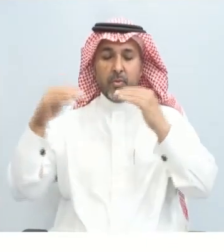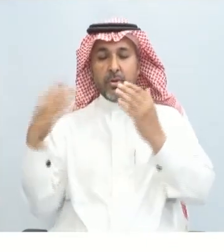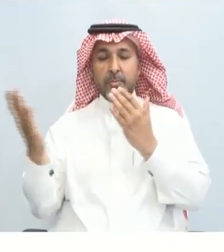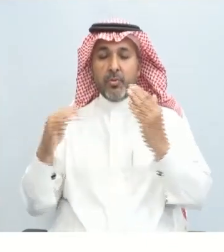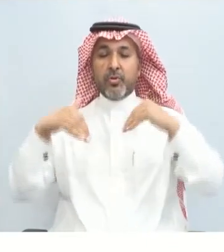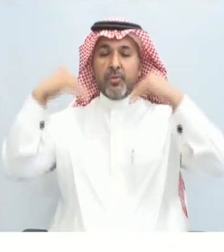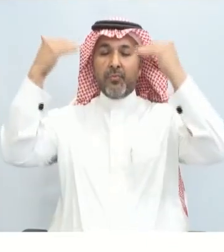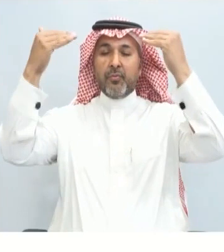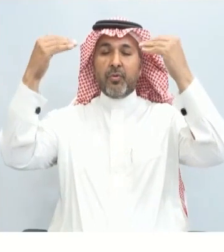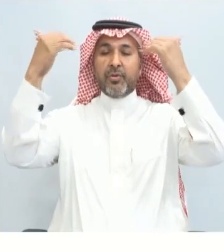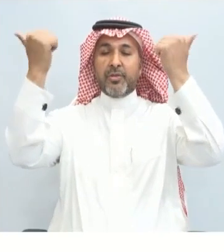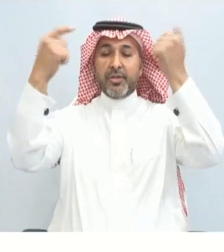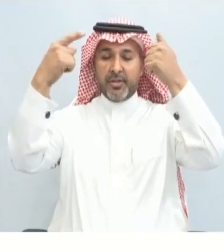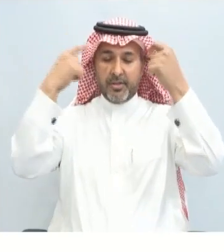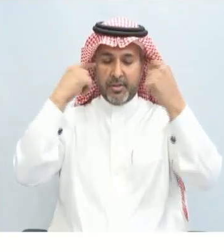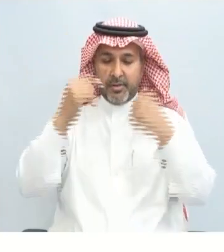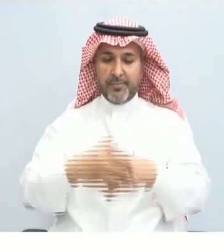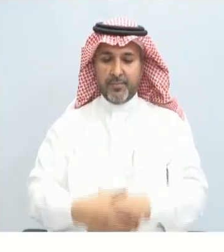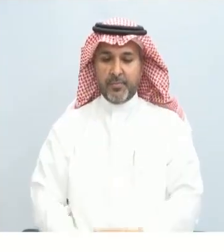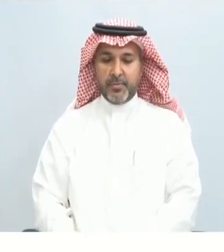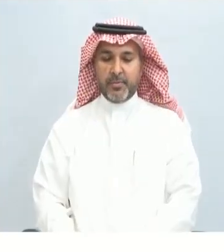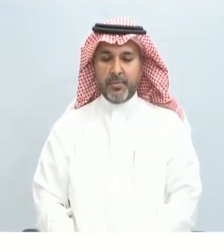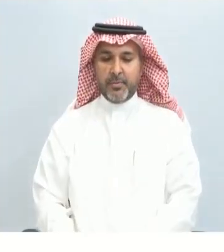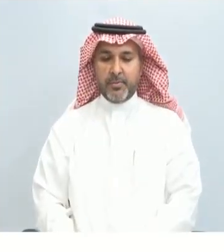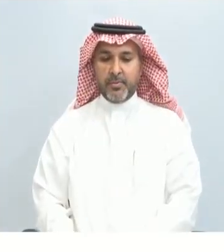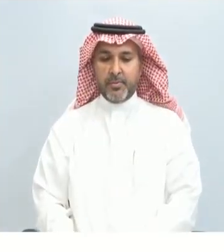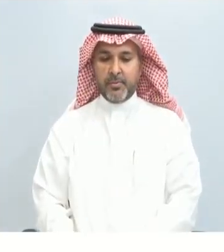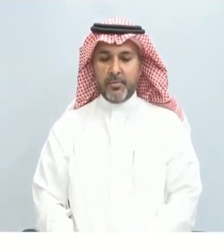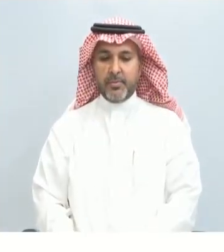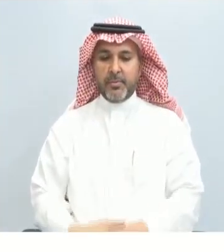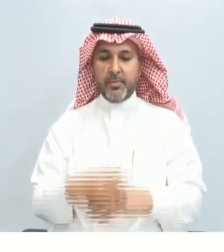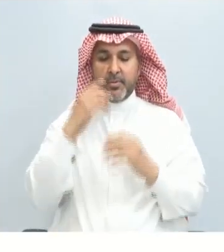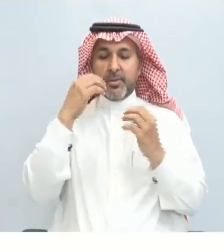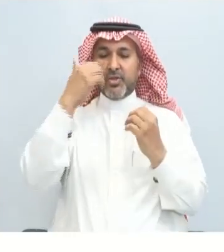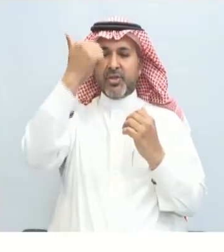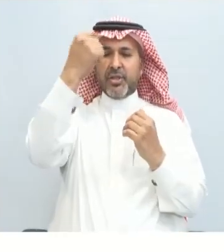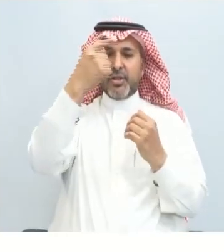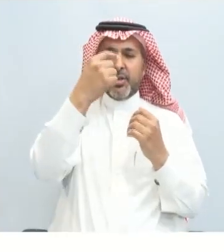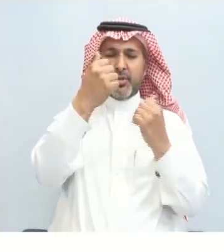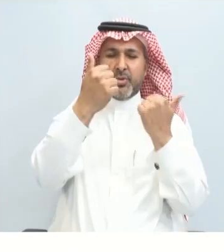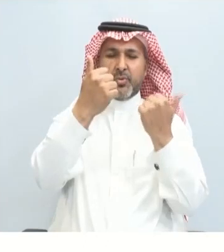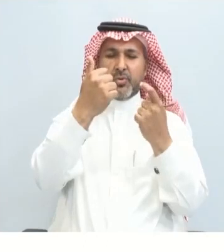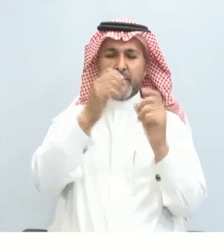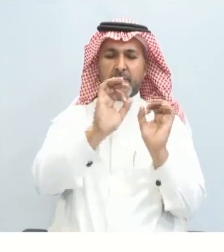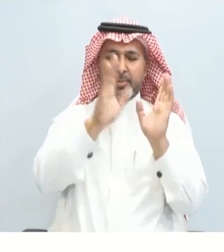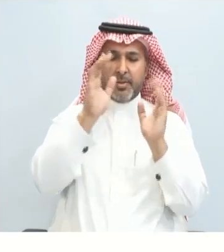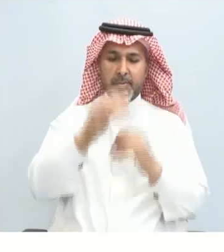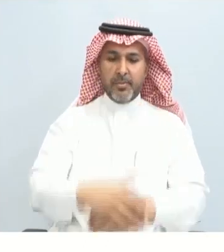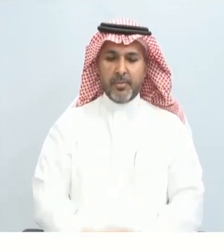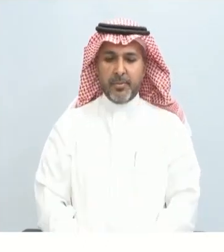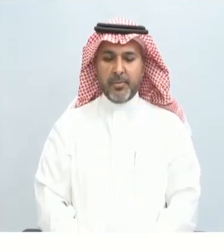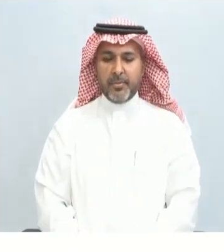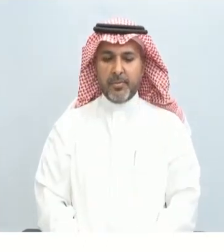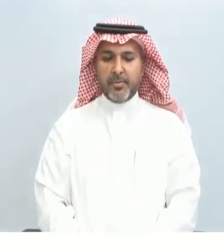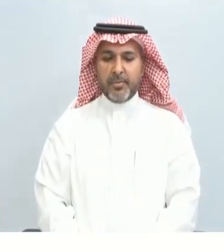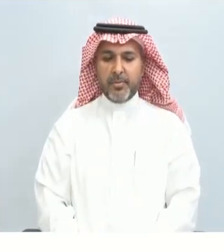للاساس 16 طبعا 16 اس لوغاريتم 16 يروحون مع بعض وبالتالي يبقى لك في الطرف الاول اكس ويبقالك في